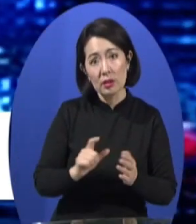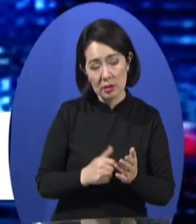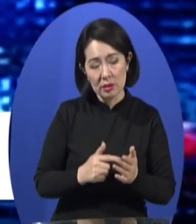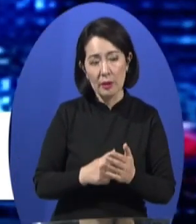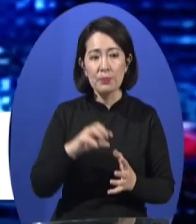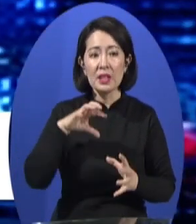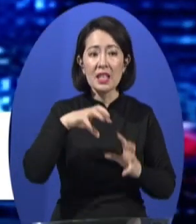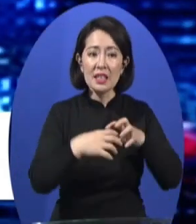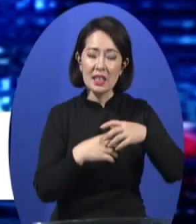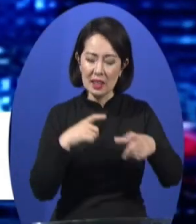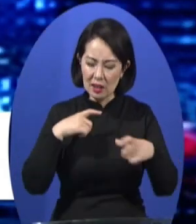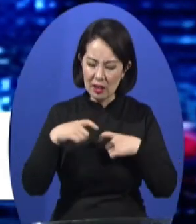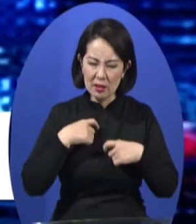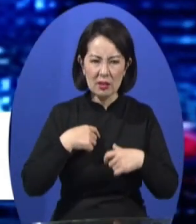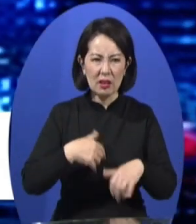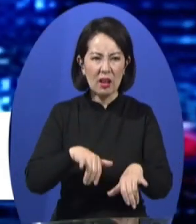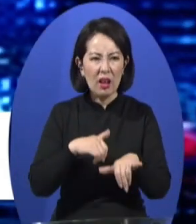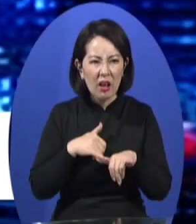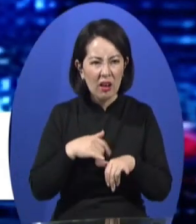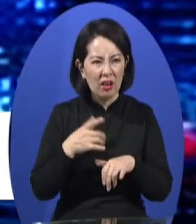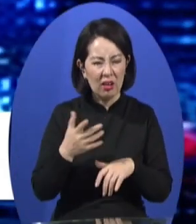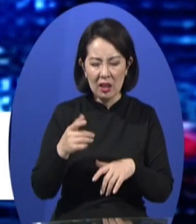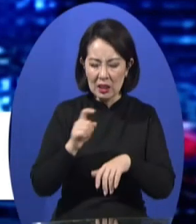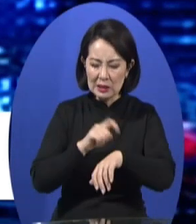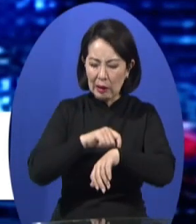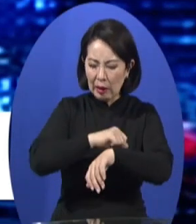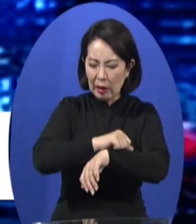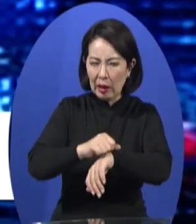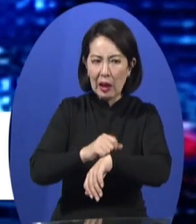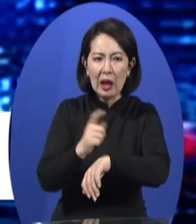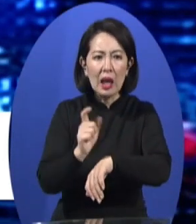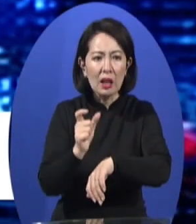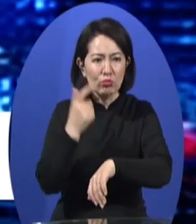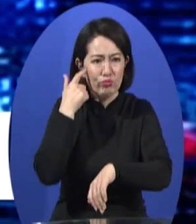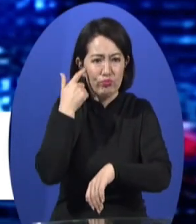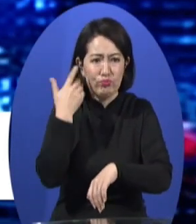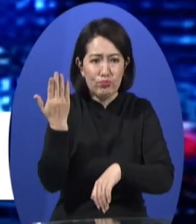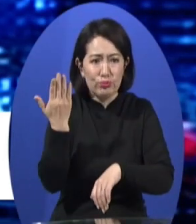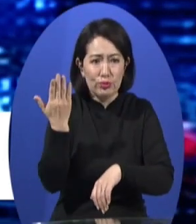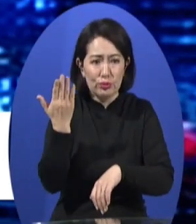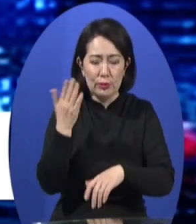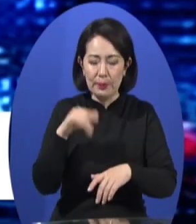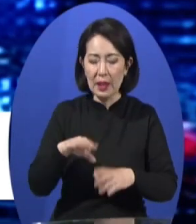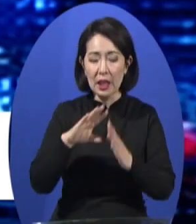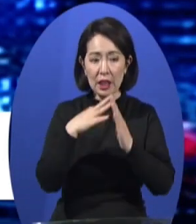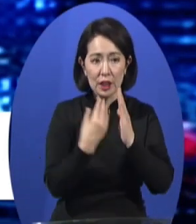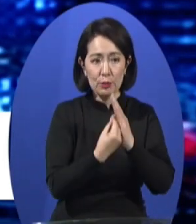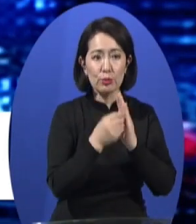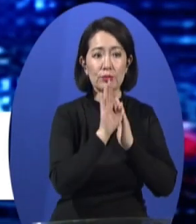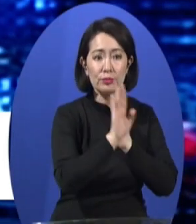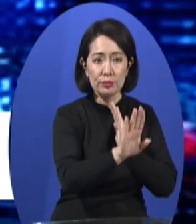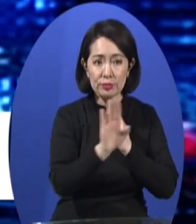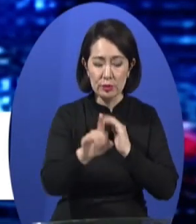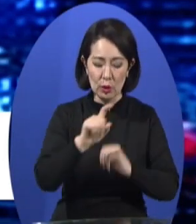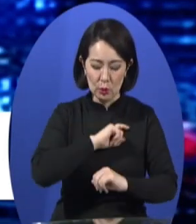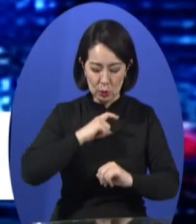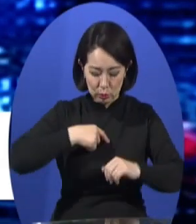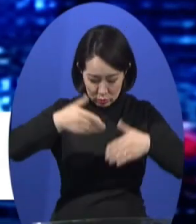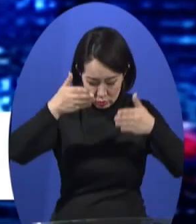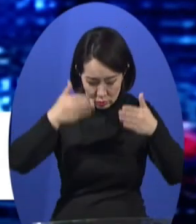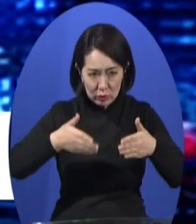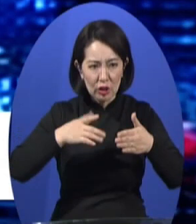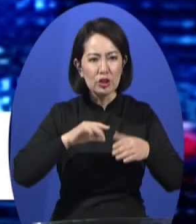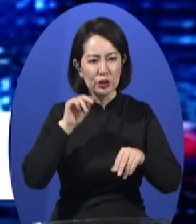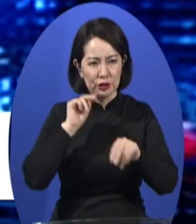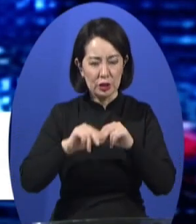засгт хор учруулж байгаа энэ тодорхойгоо нөхцөл байдал одоо хэр удаан үргэлжлэх нь бол одоогор мэдэгдэхгүй байна. Тиймээс одоо айл өрх ховхон болгон энэ сорилтод бэлэн